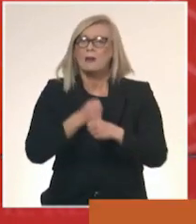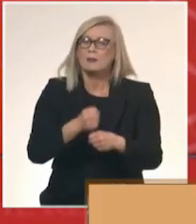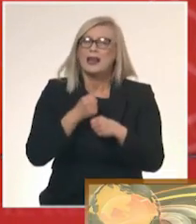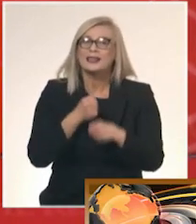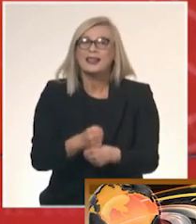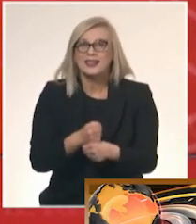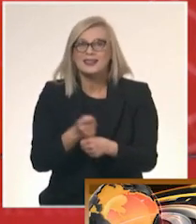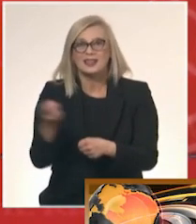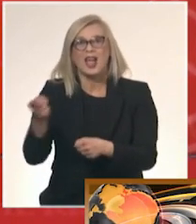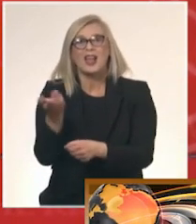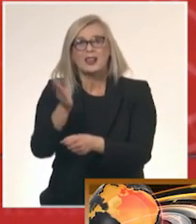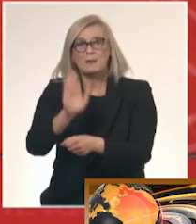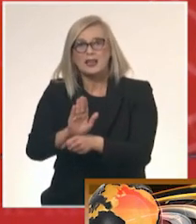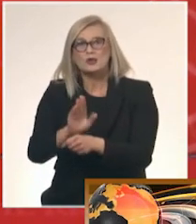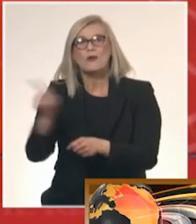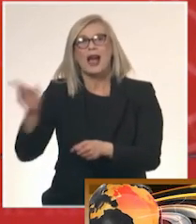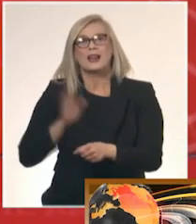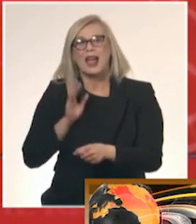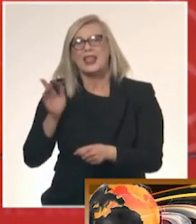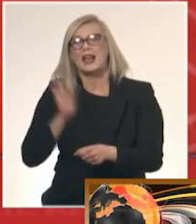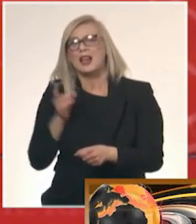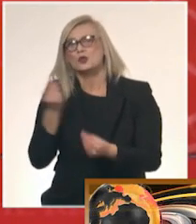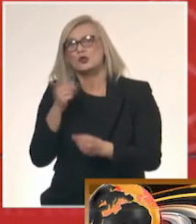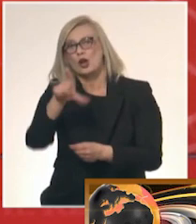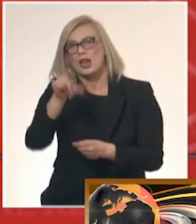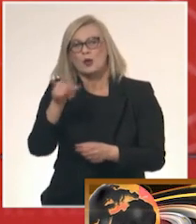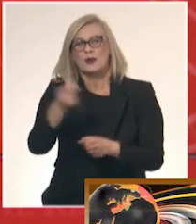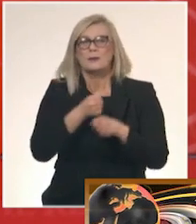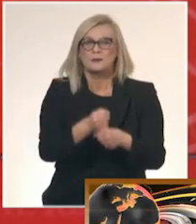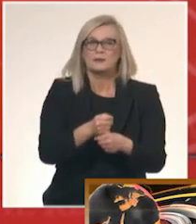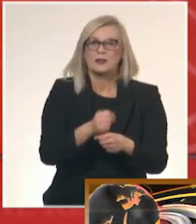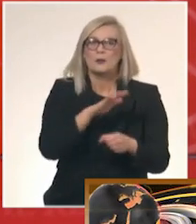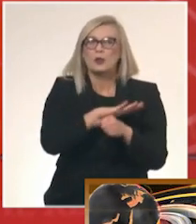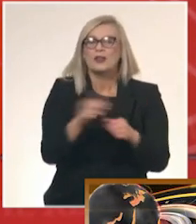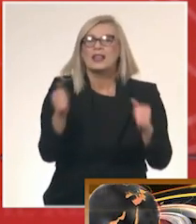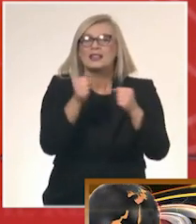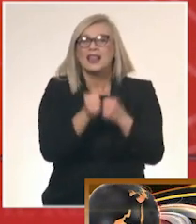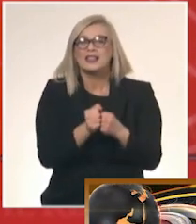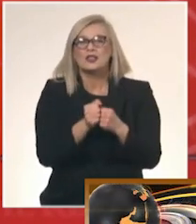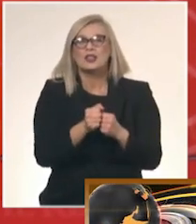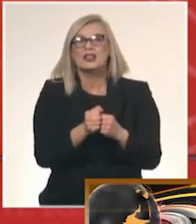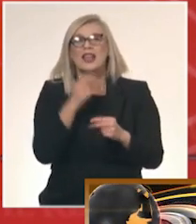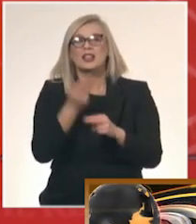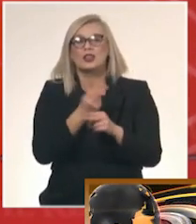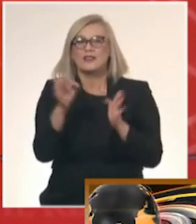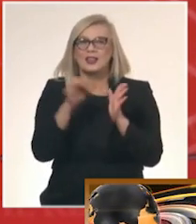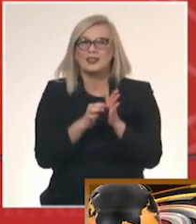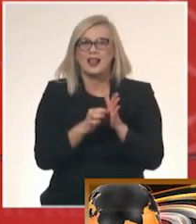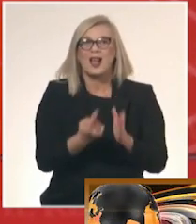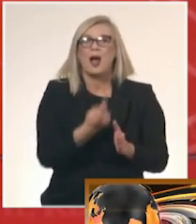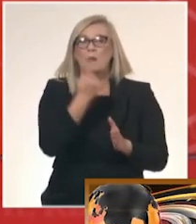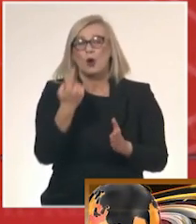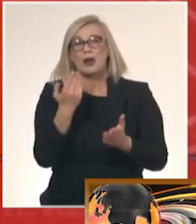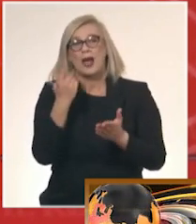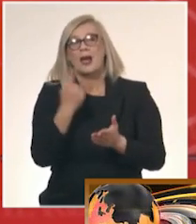се гласот на граѓаните во законодавниот дом. Постигнувањето на заедничките национални и обштествени цели мора да го стават пред